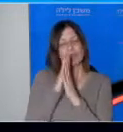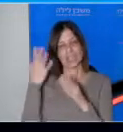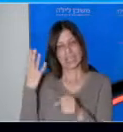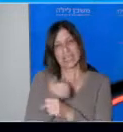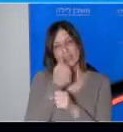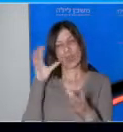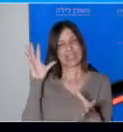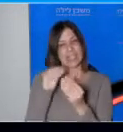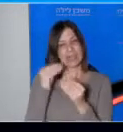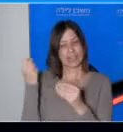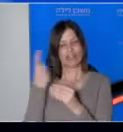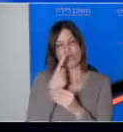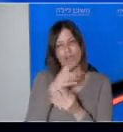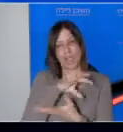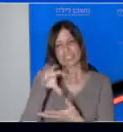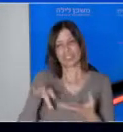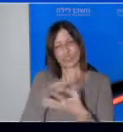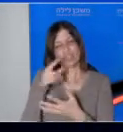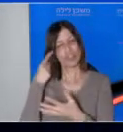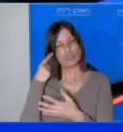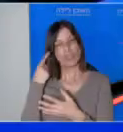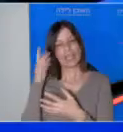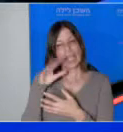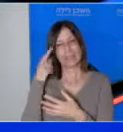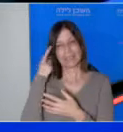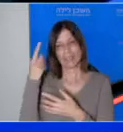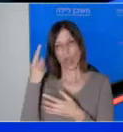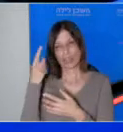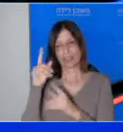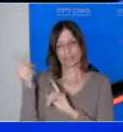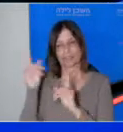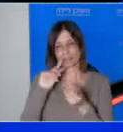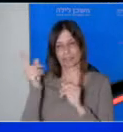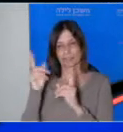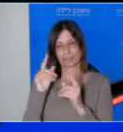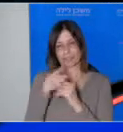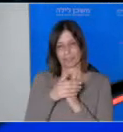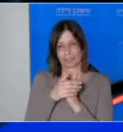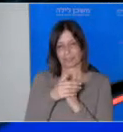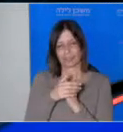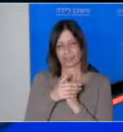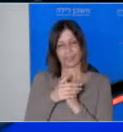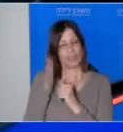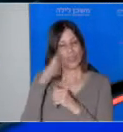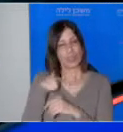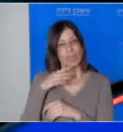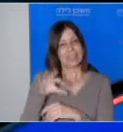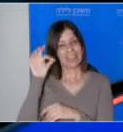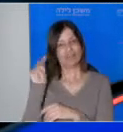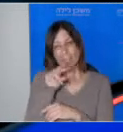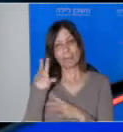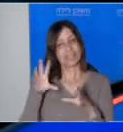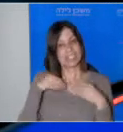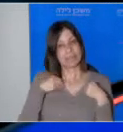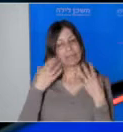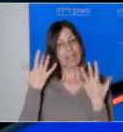את השבוע הסוער הזה, ולהשמיע גם את הדעות לכאן או לכאן. אפילו מצאתי את שניכם גם